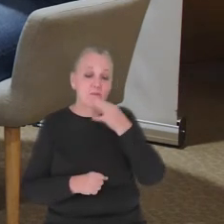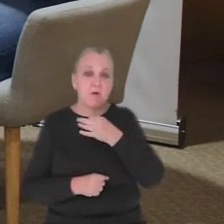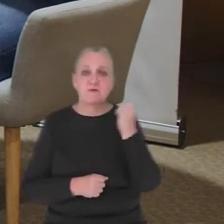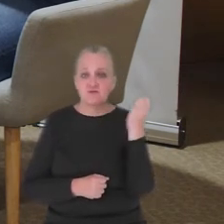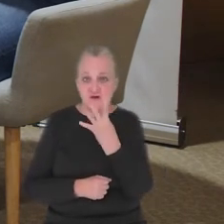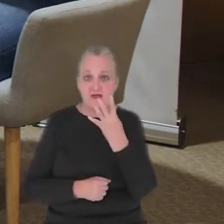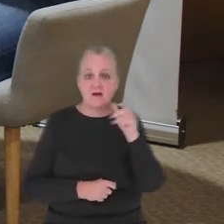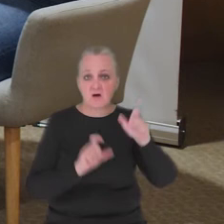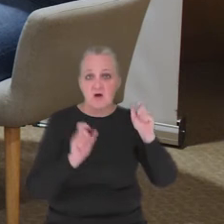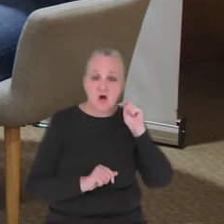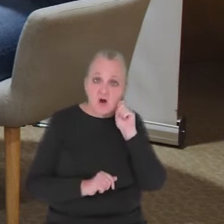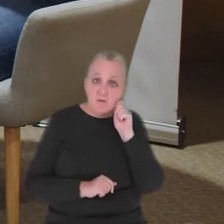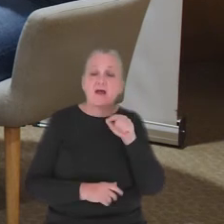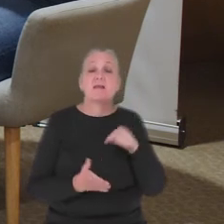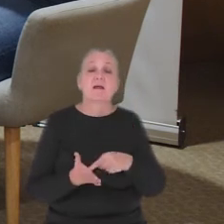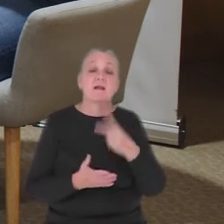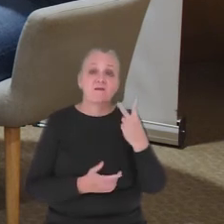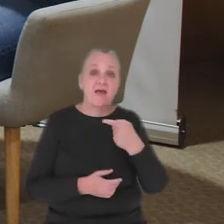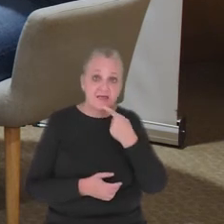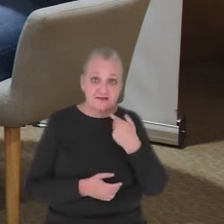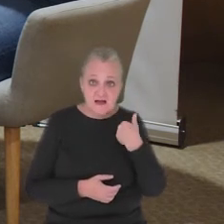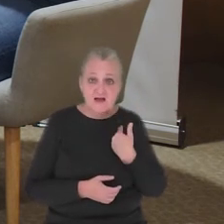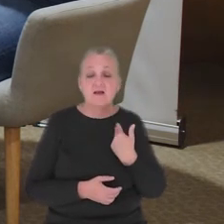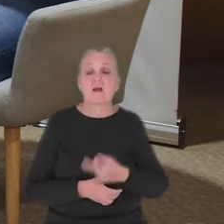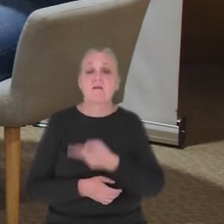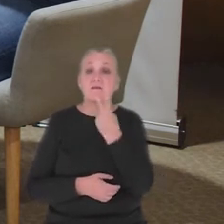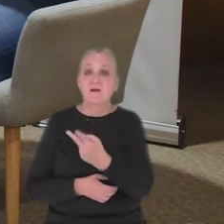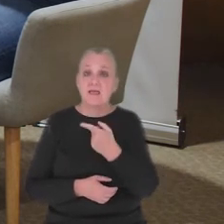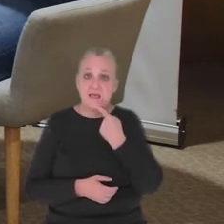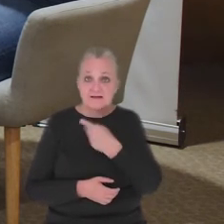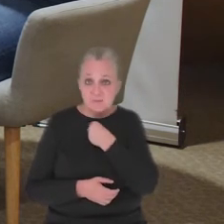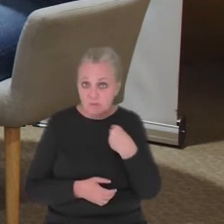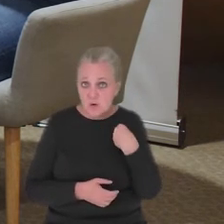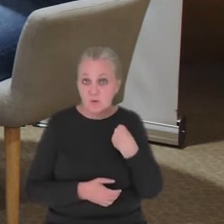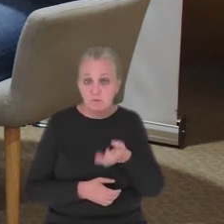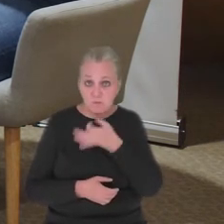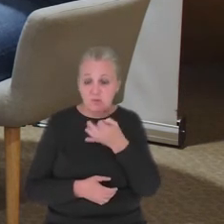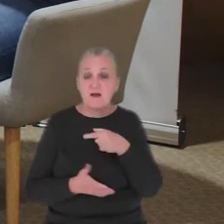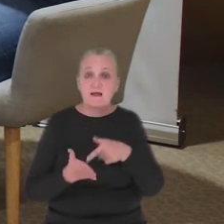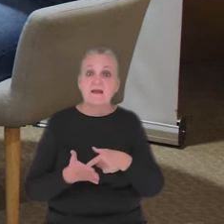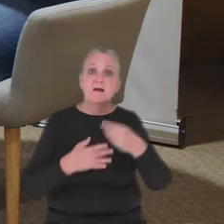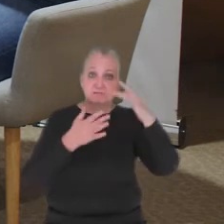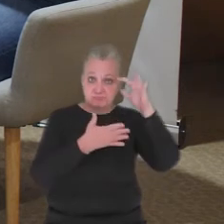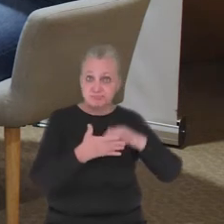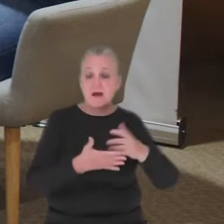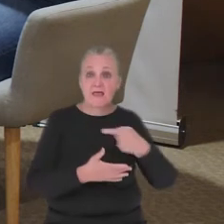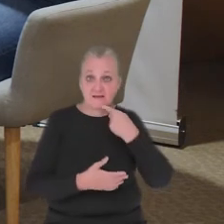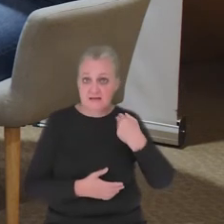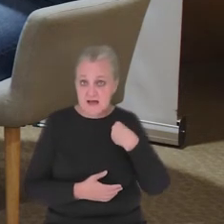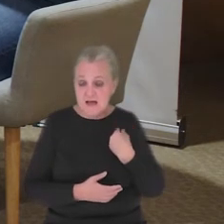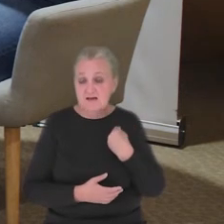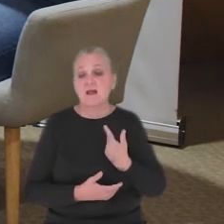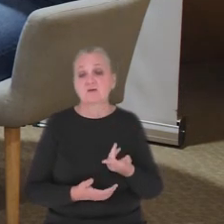są 2 od języka angielskiego, są 2 od języka polskiego, w ogóle jest wersja angielska, co jest jakby takim